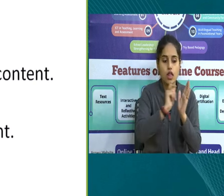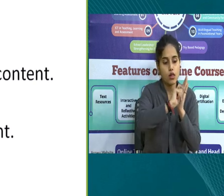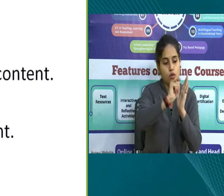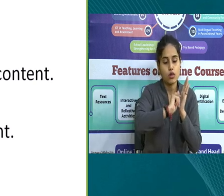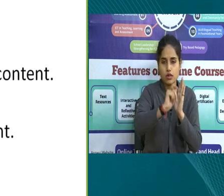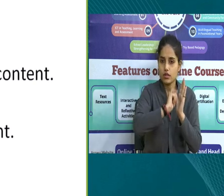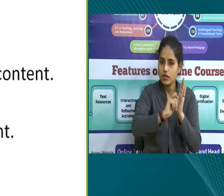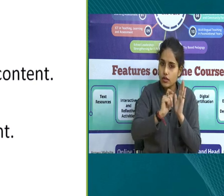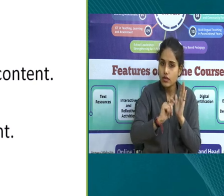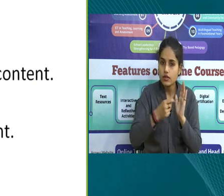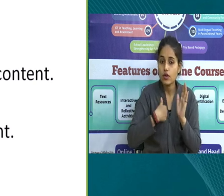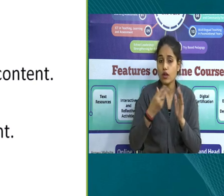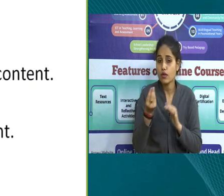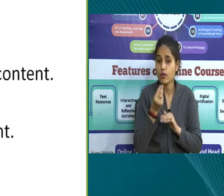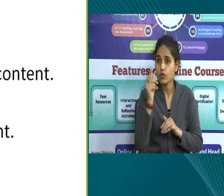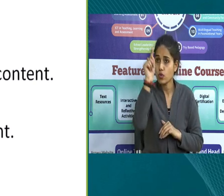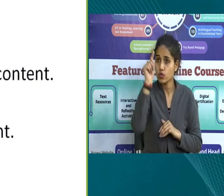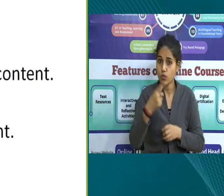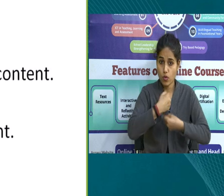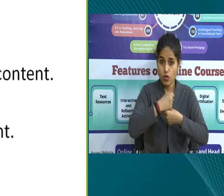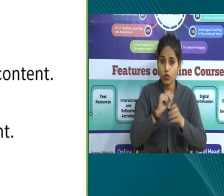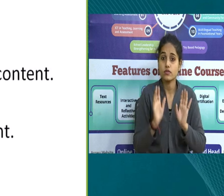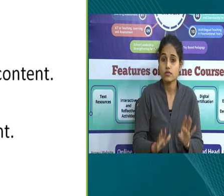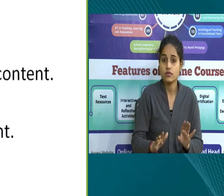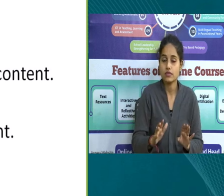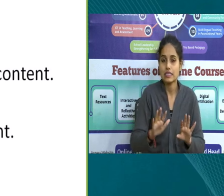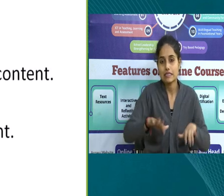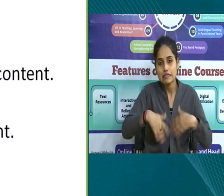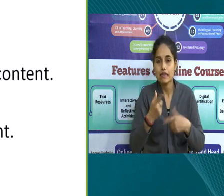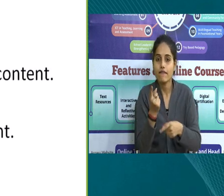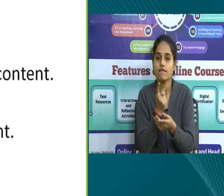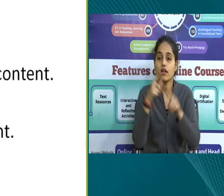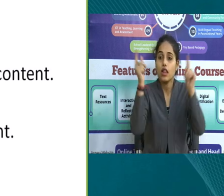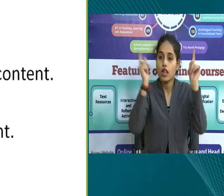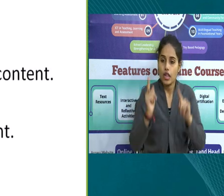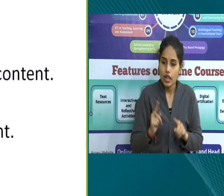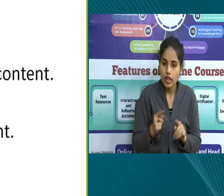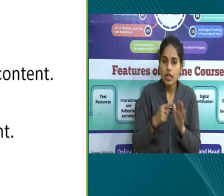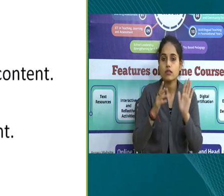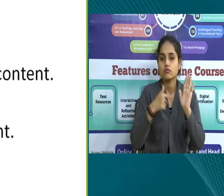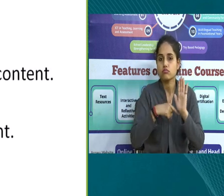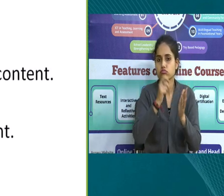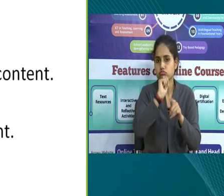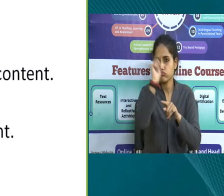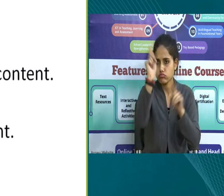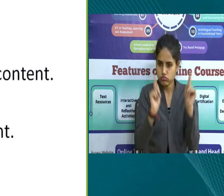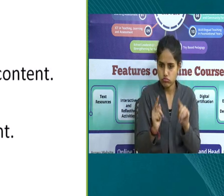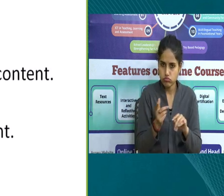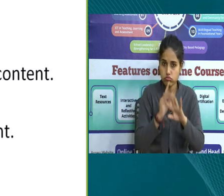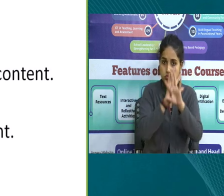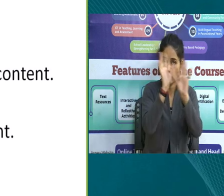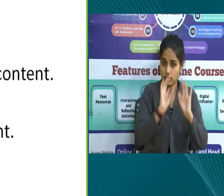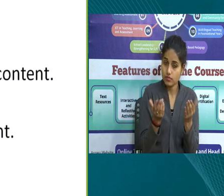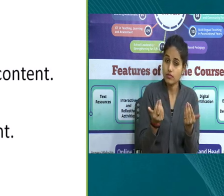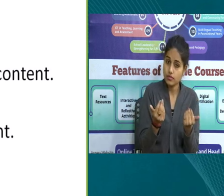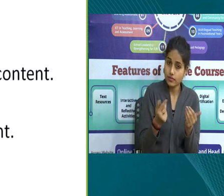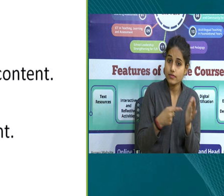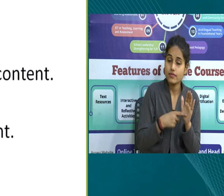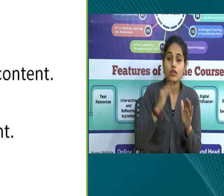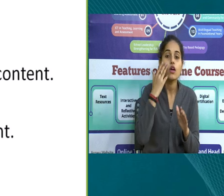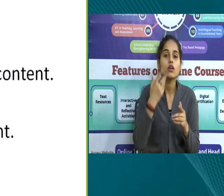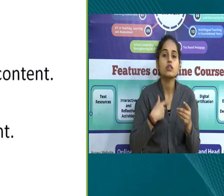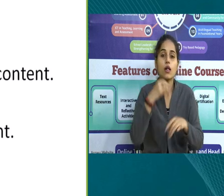पॉइंटर्स बना सकते हैं अपने बच्चों के लिए ग्राफिक या ड्रामाटिक प्रेजेंटेशन हो सकती है कंटेंट की और जब